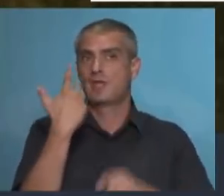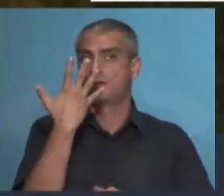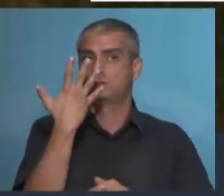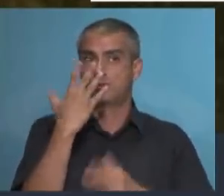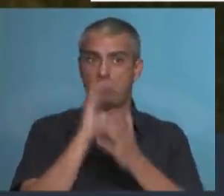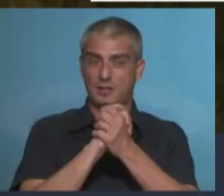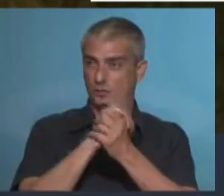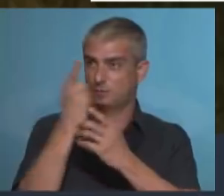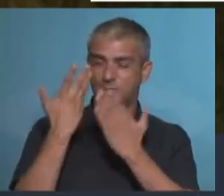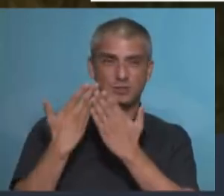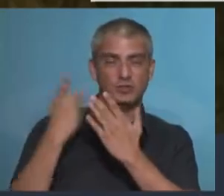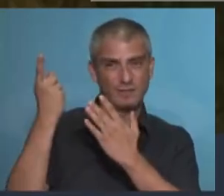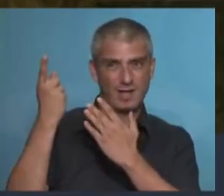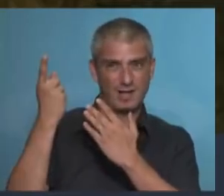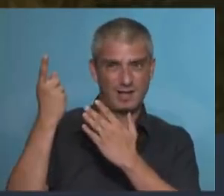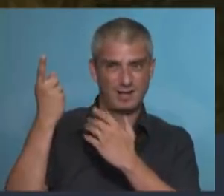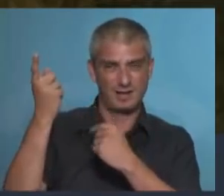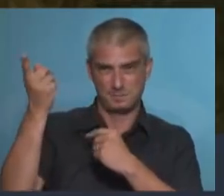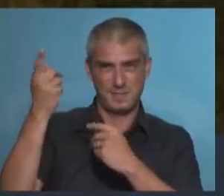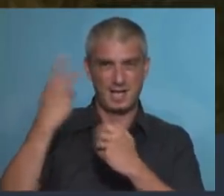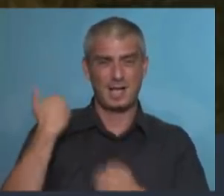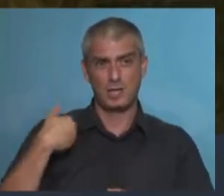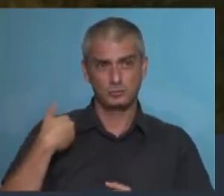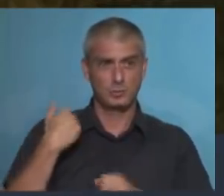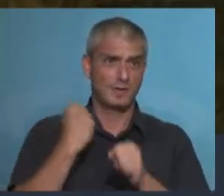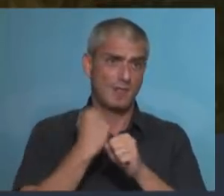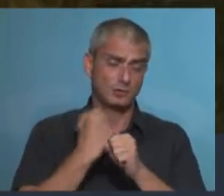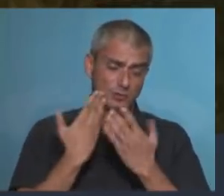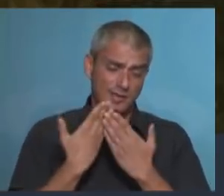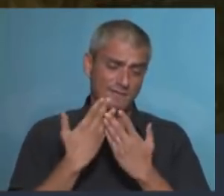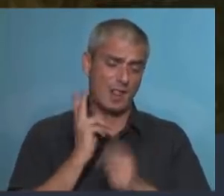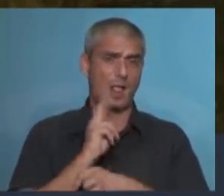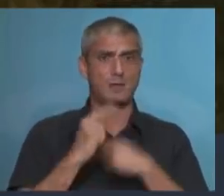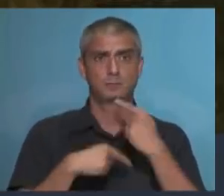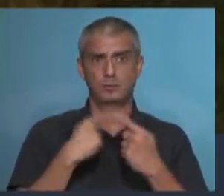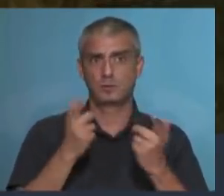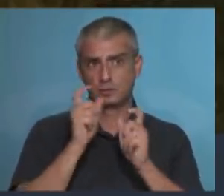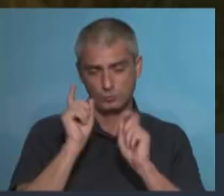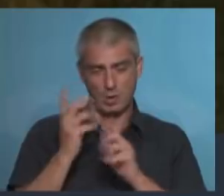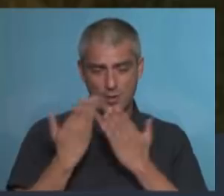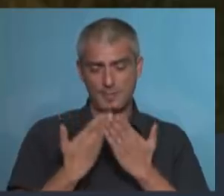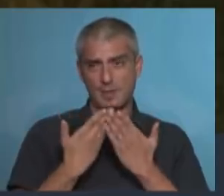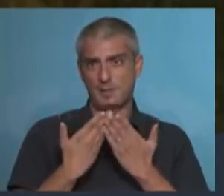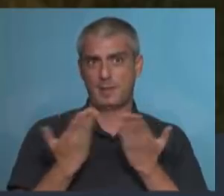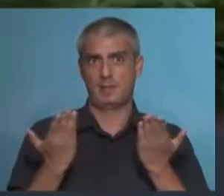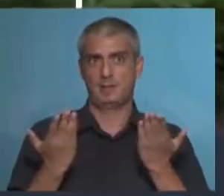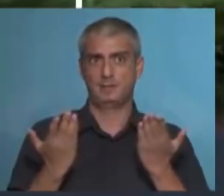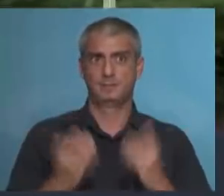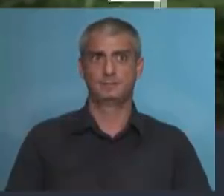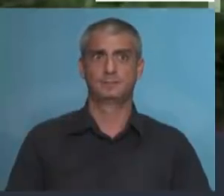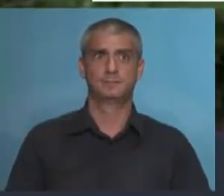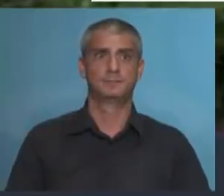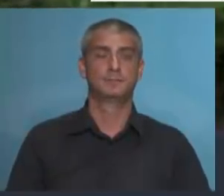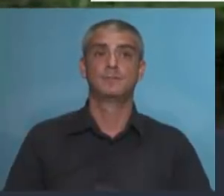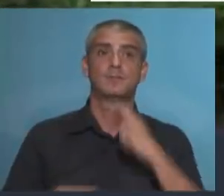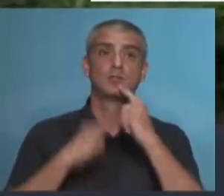חבר'ה מישיבת ההסדר בקריית שמונה, ולערוך פה תפילה מסורתית שאנשים יוכלו להגיע ולהתפלל. בשנה הראשונה